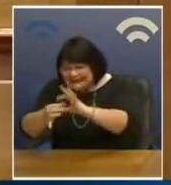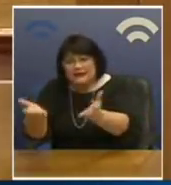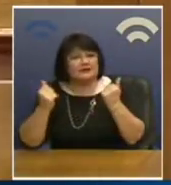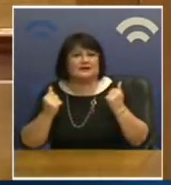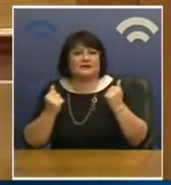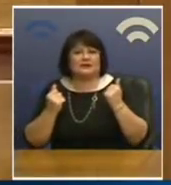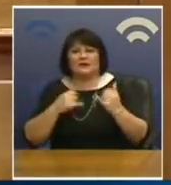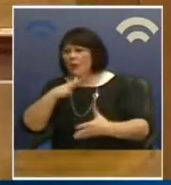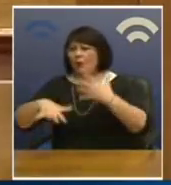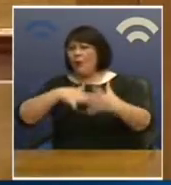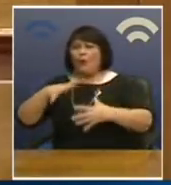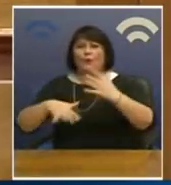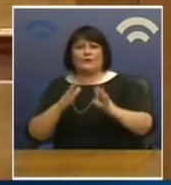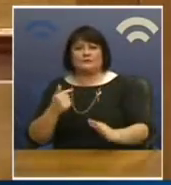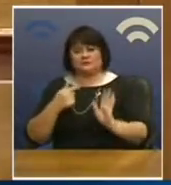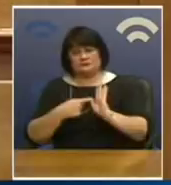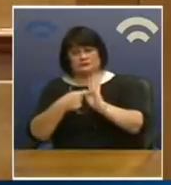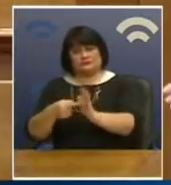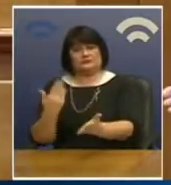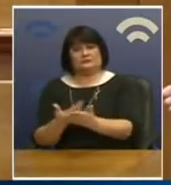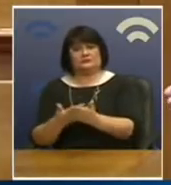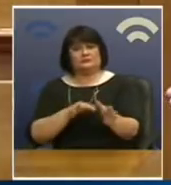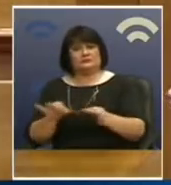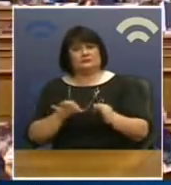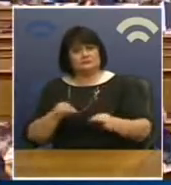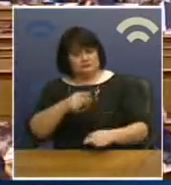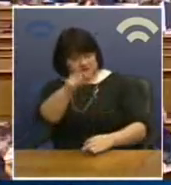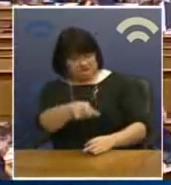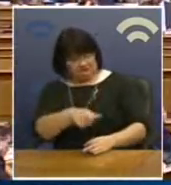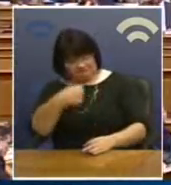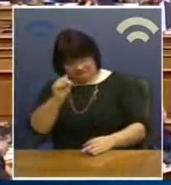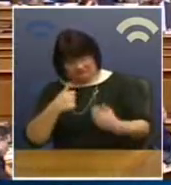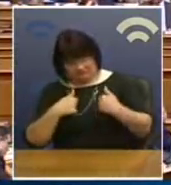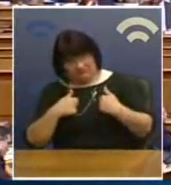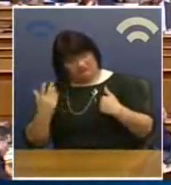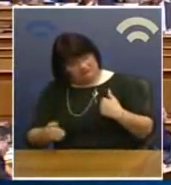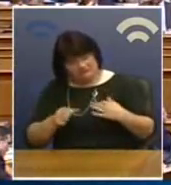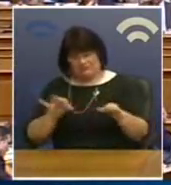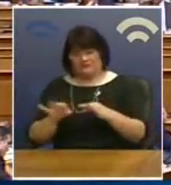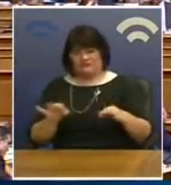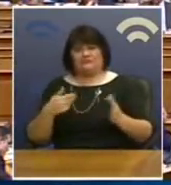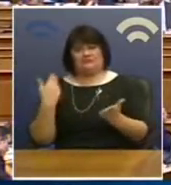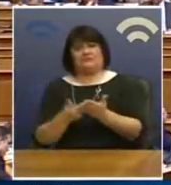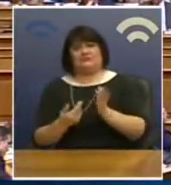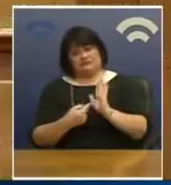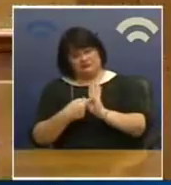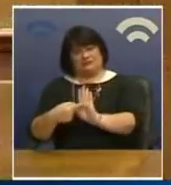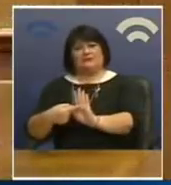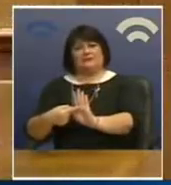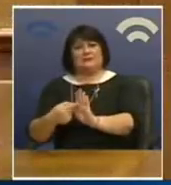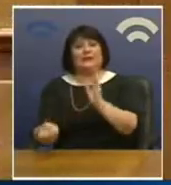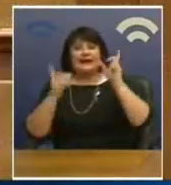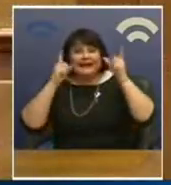Εμείς δείξαμε και αποδείξαμε ότι έχουμε σχέδιο, μπορεί να διαφωνείτε με αυτό. Η Νέα Δημοκρατία αντιθέτως